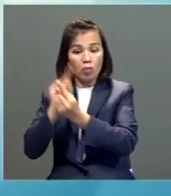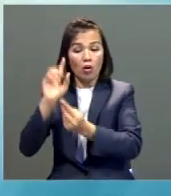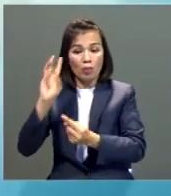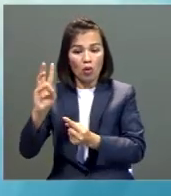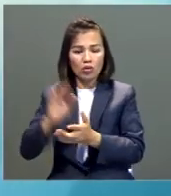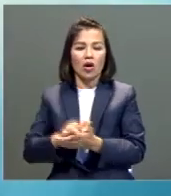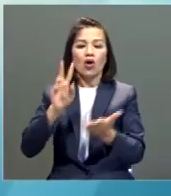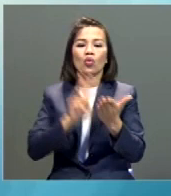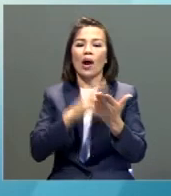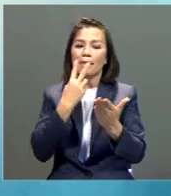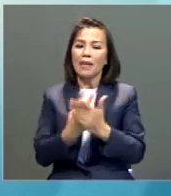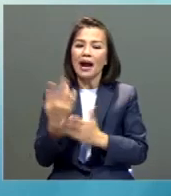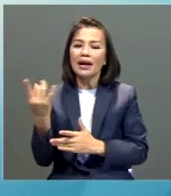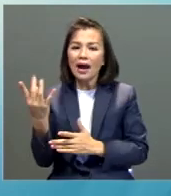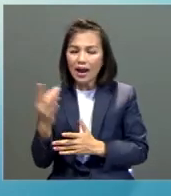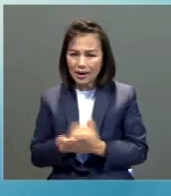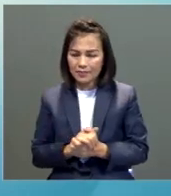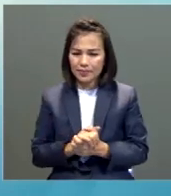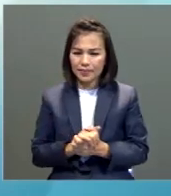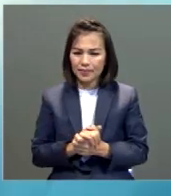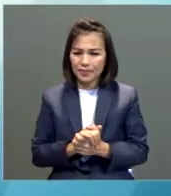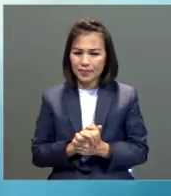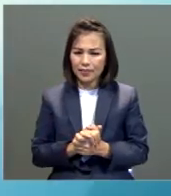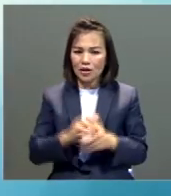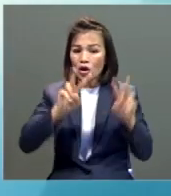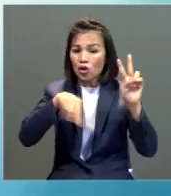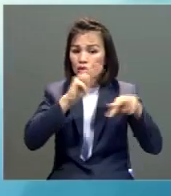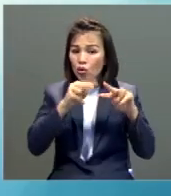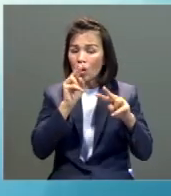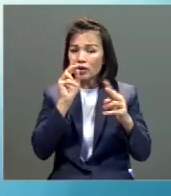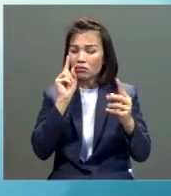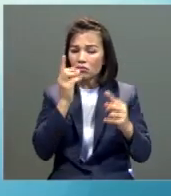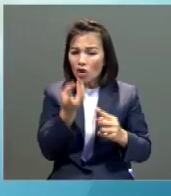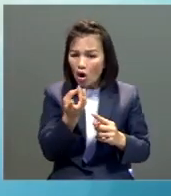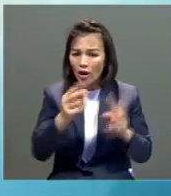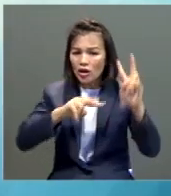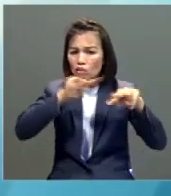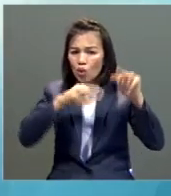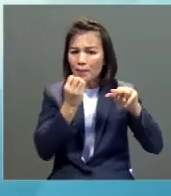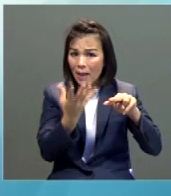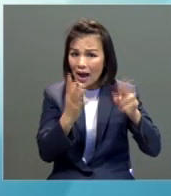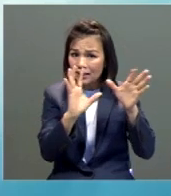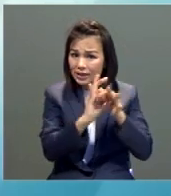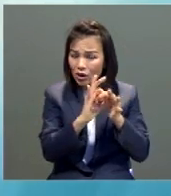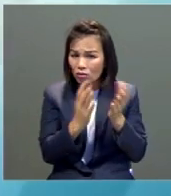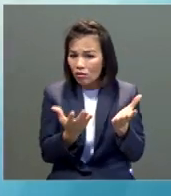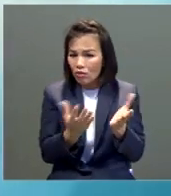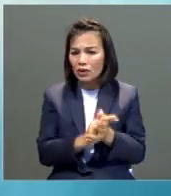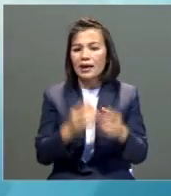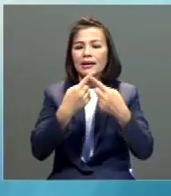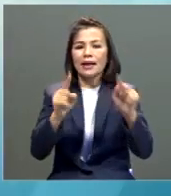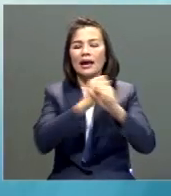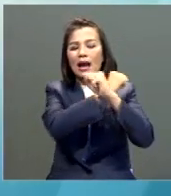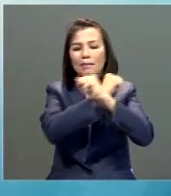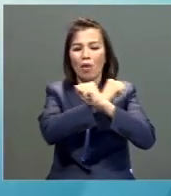าเอ๊ะมันเป็นจากการที่เราตรวจน้อยหรือเราตรวจเยอะอะไรกันแน่นะครับแต่ยังไงก็ตามแต่คือการตั้งรับอย่างเดียวเ